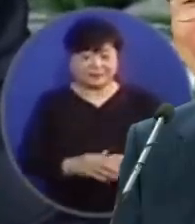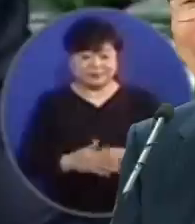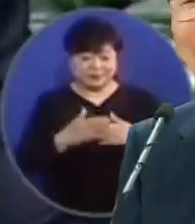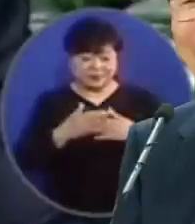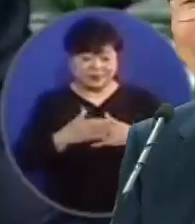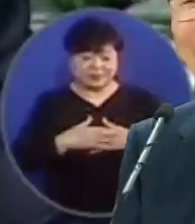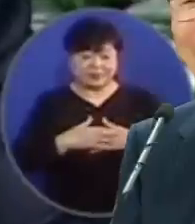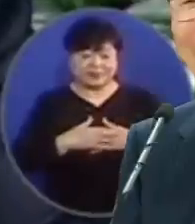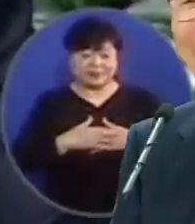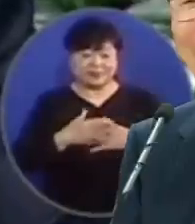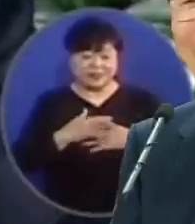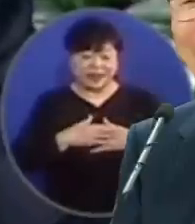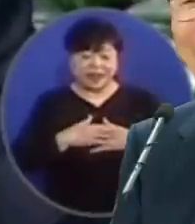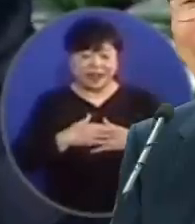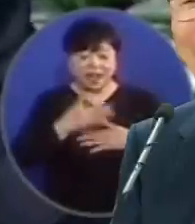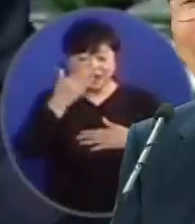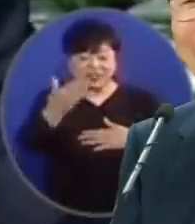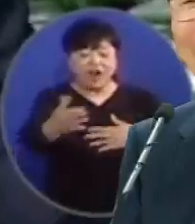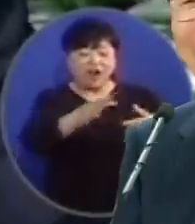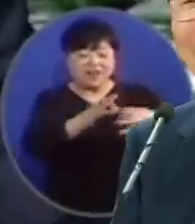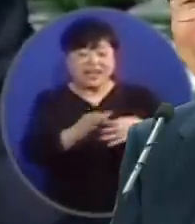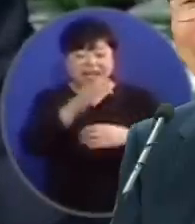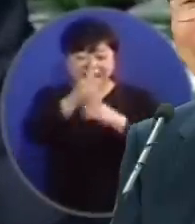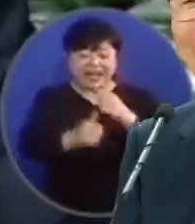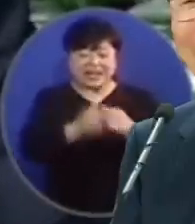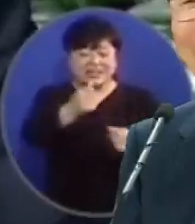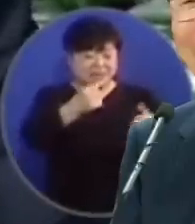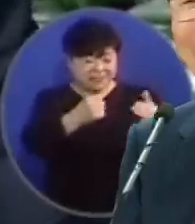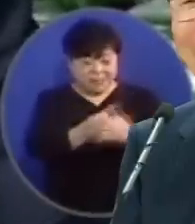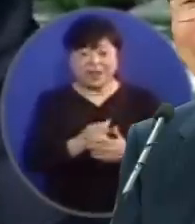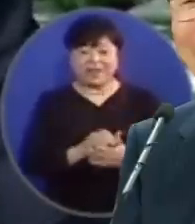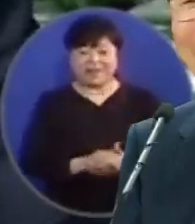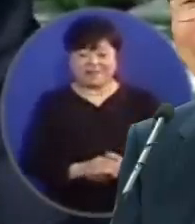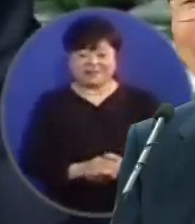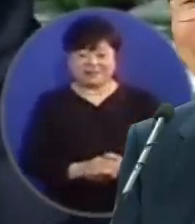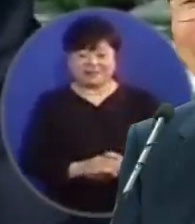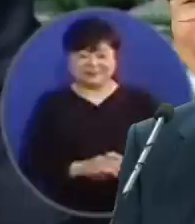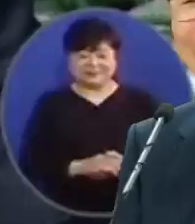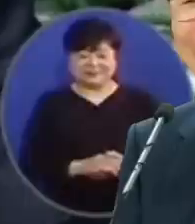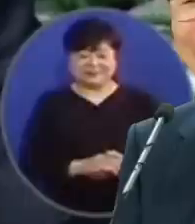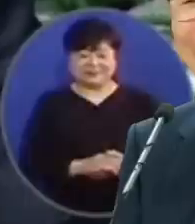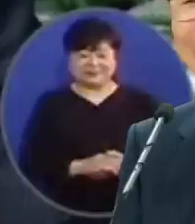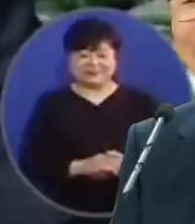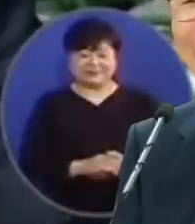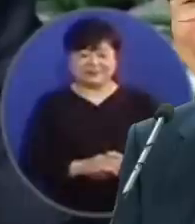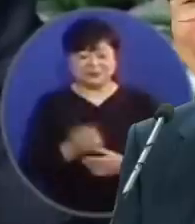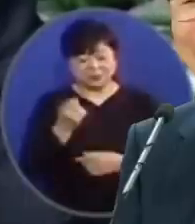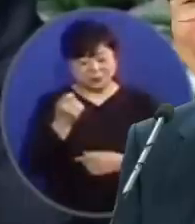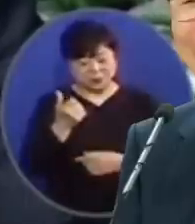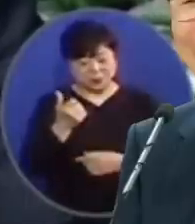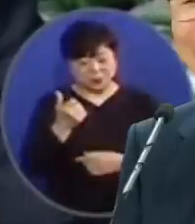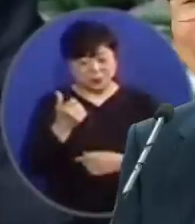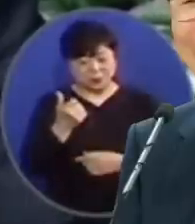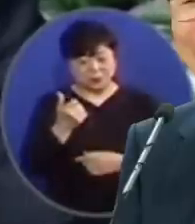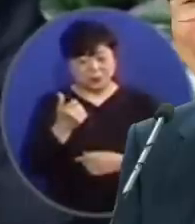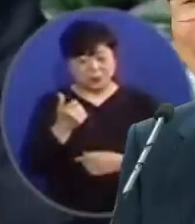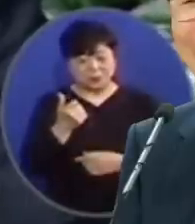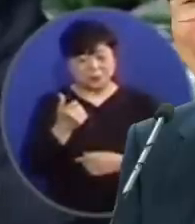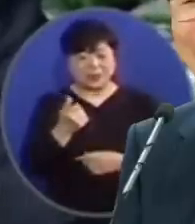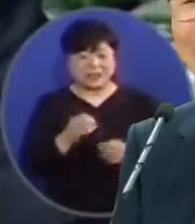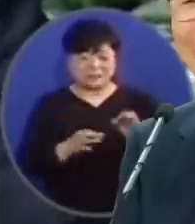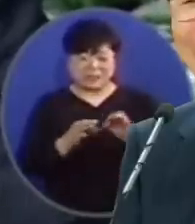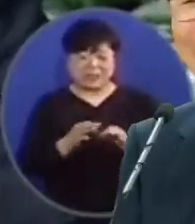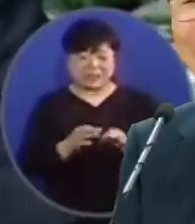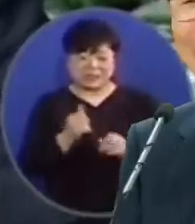장관도 아니고 국회의원도 아니고 회장도 아니고 조그마한 구멍가게 사장도 못